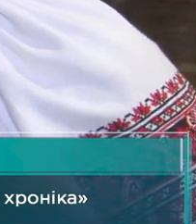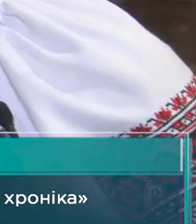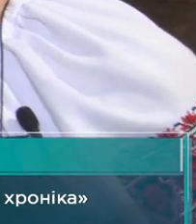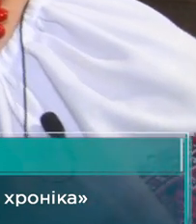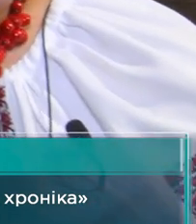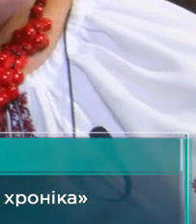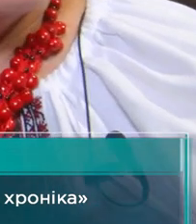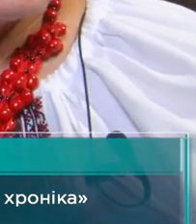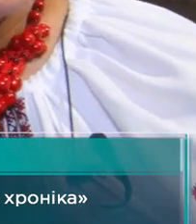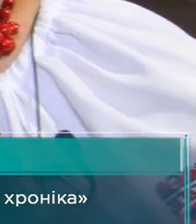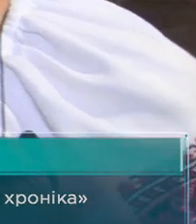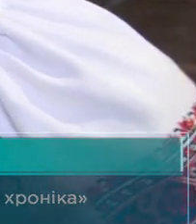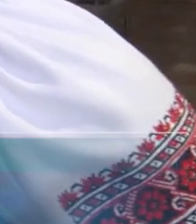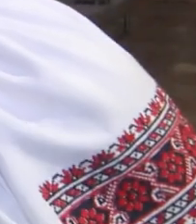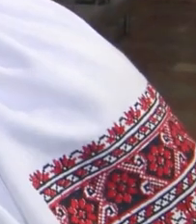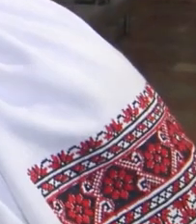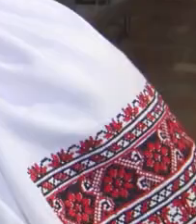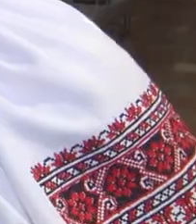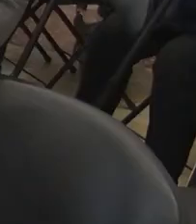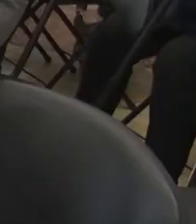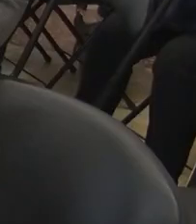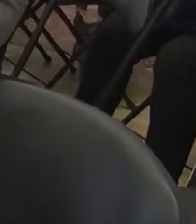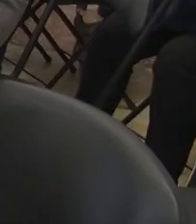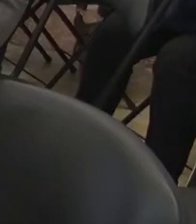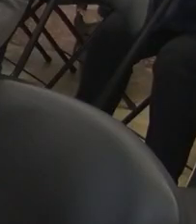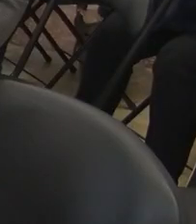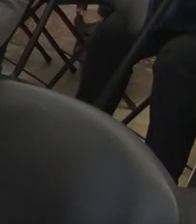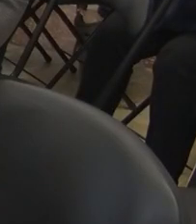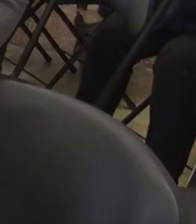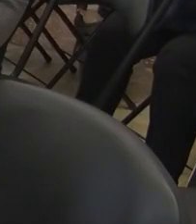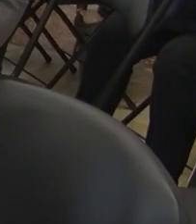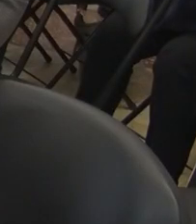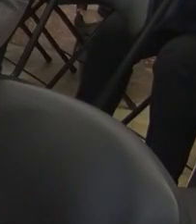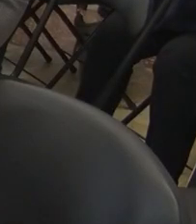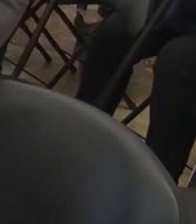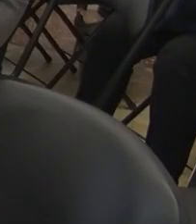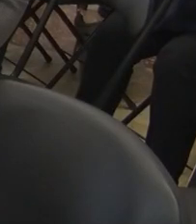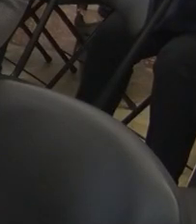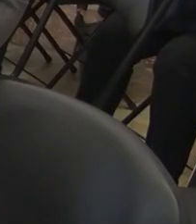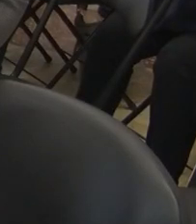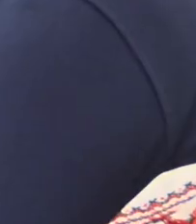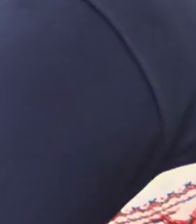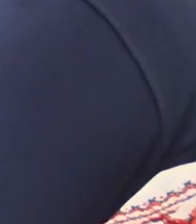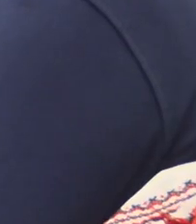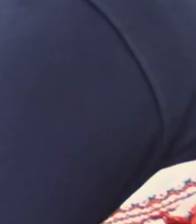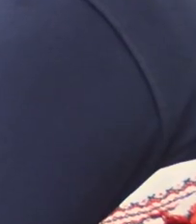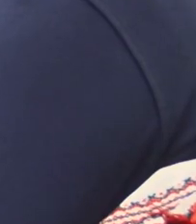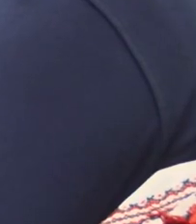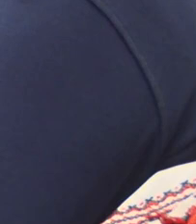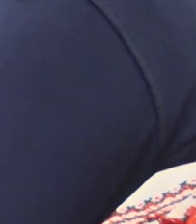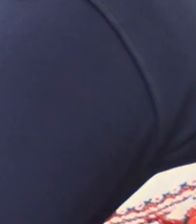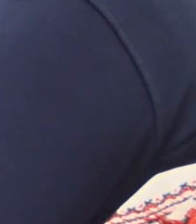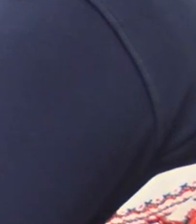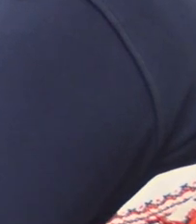підтримувати. Будемо підтримувати, скільки наших сил вистачить. На презентації книги захисники, однодумці та ті, кого своєю